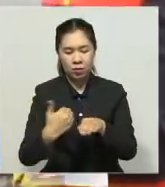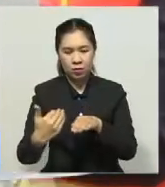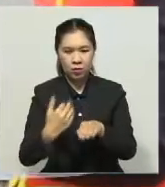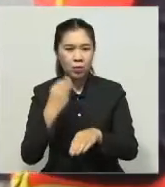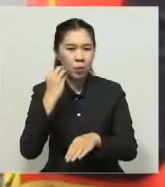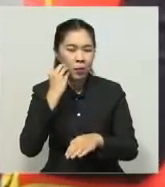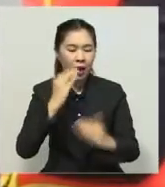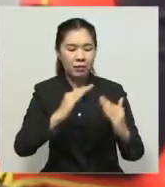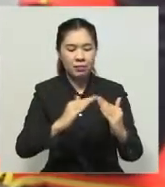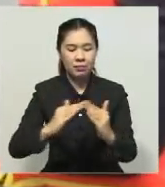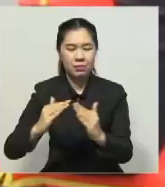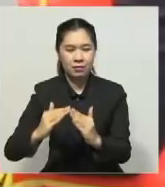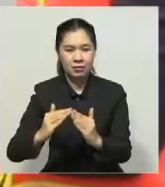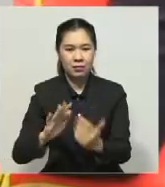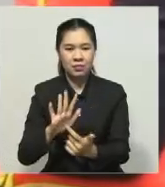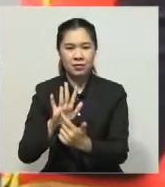ครับ